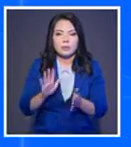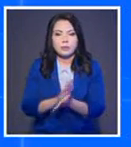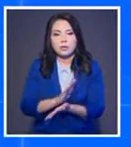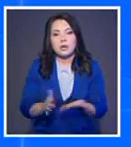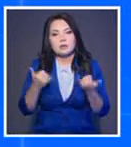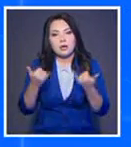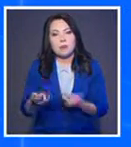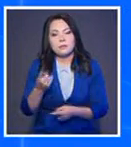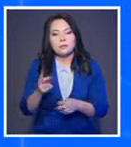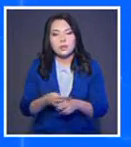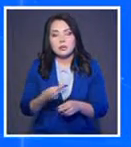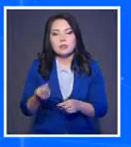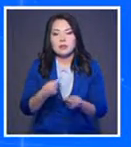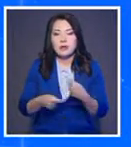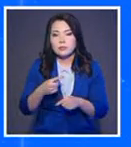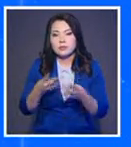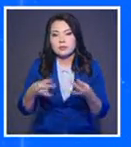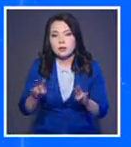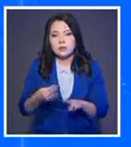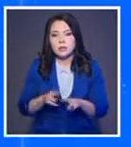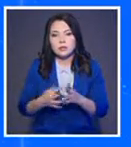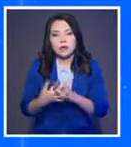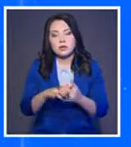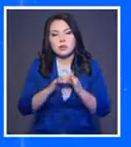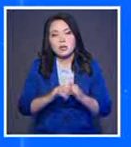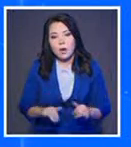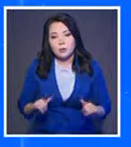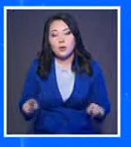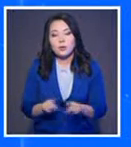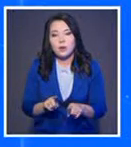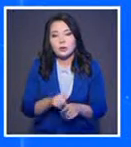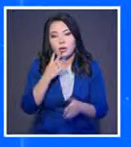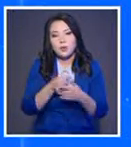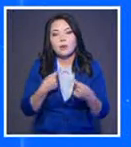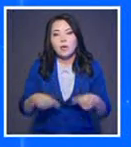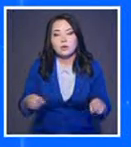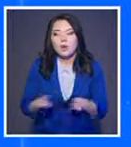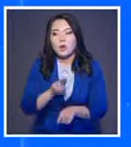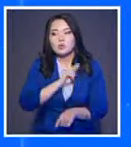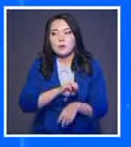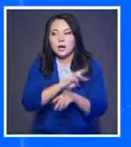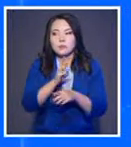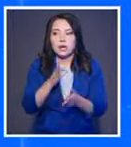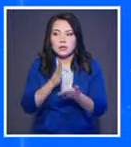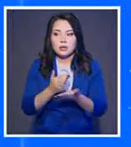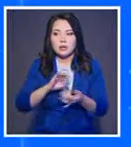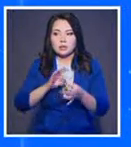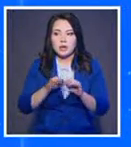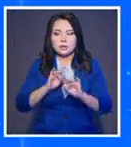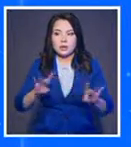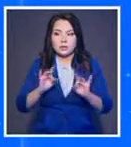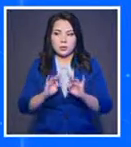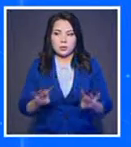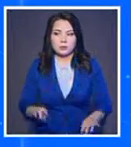берілді. Қайтарымсыз қаржыға қол жеткізген азаматтар шаруасын тіктеп қана қоймай, өзгелерді де жұмыспен қамтып отыр. Өңір ақпаратын